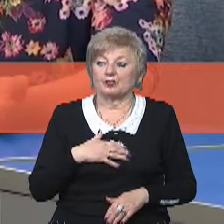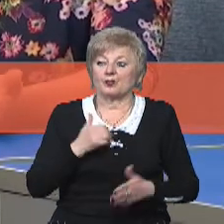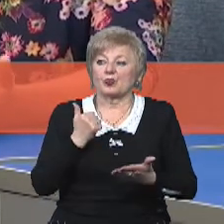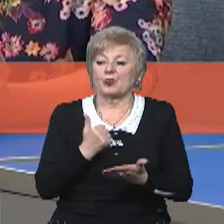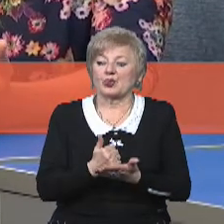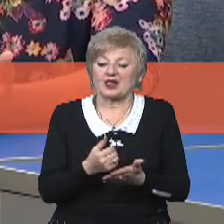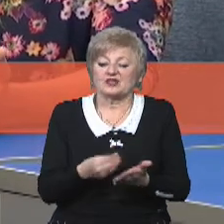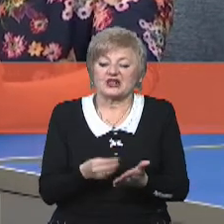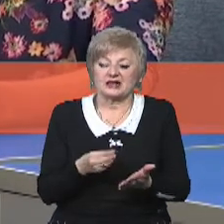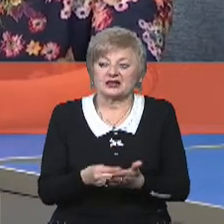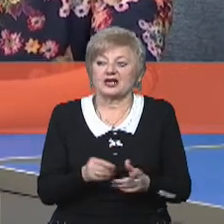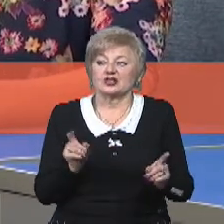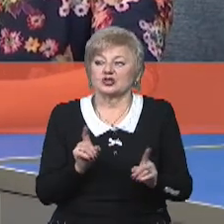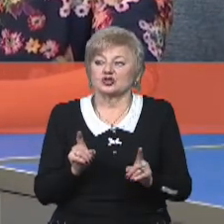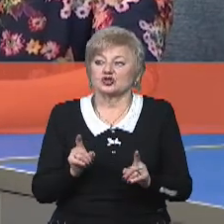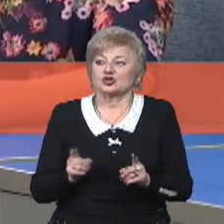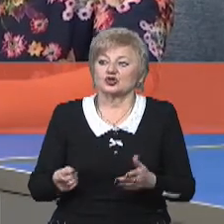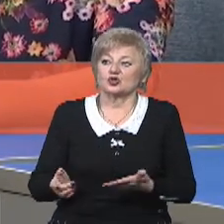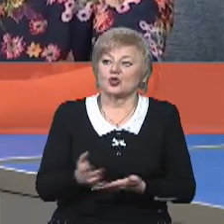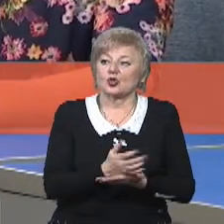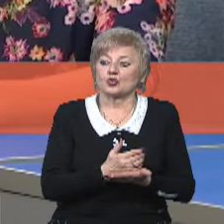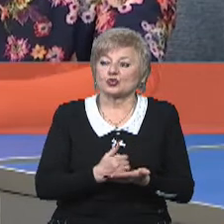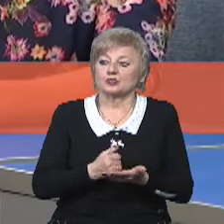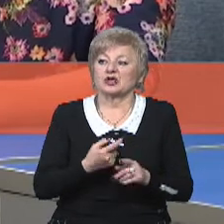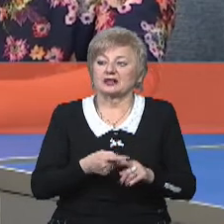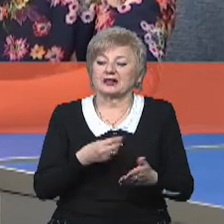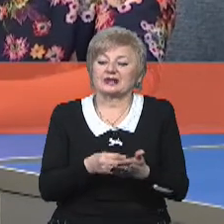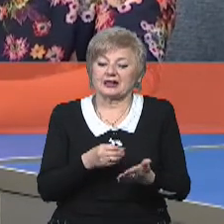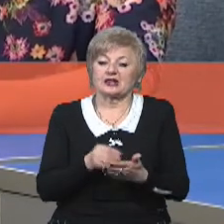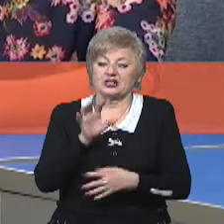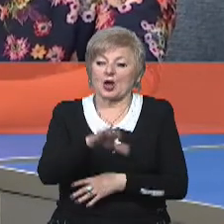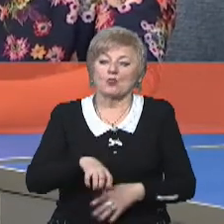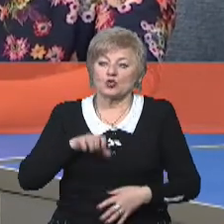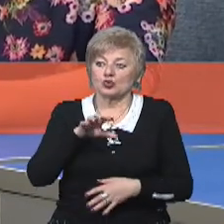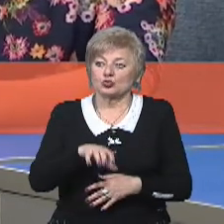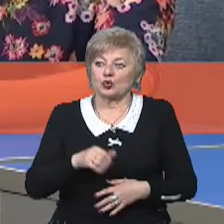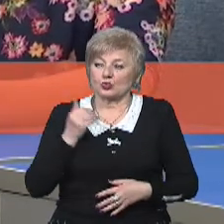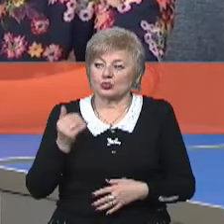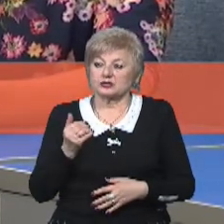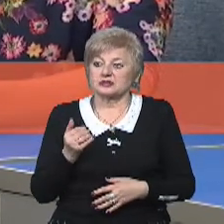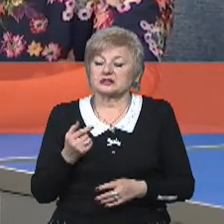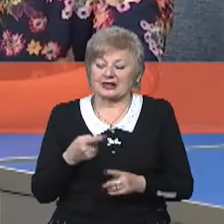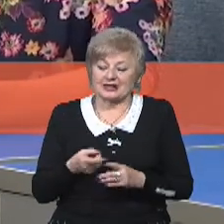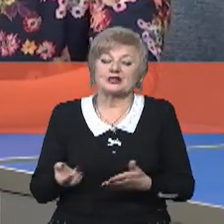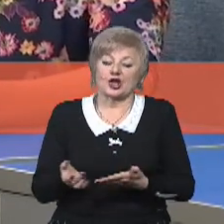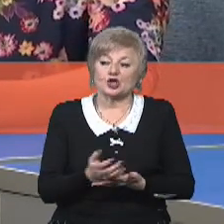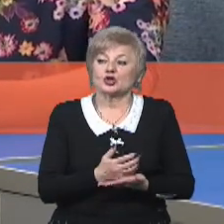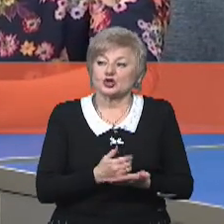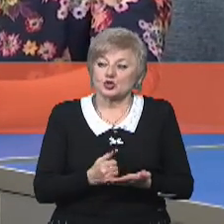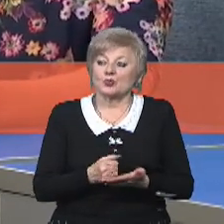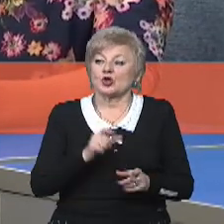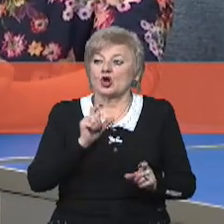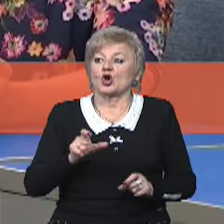головні кошти, які дозволили орендувати бульдозер, це все були кошти, зібрані на краудфандинг. Це означає, що це